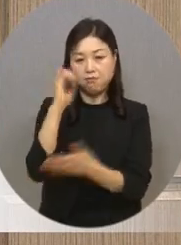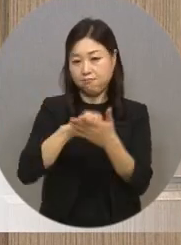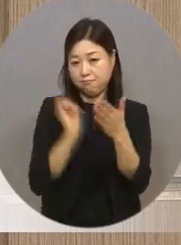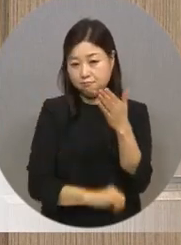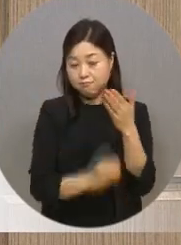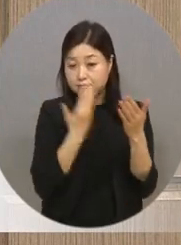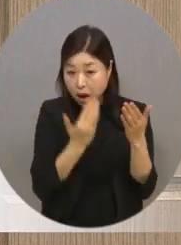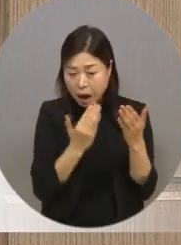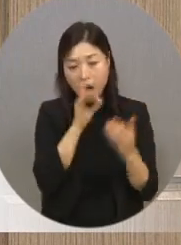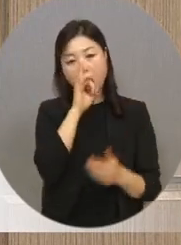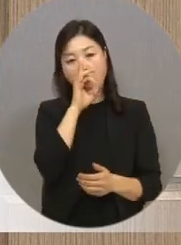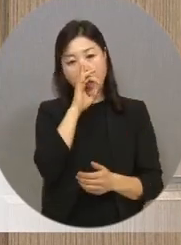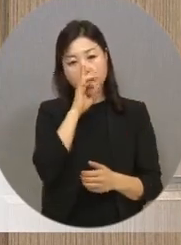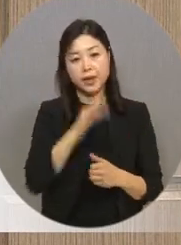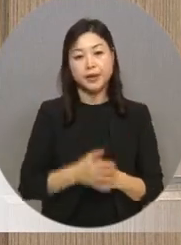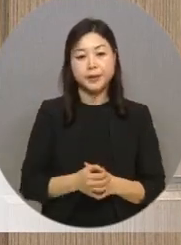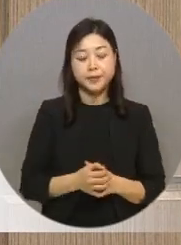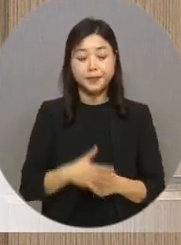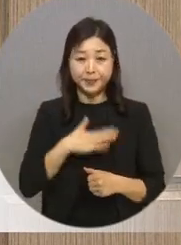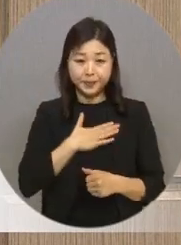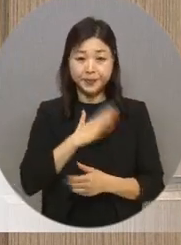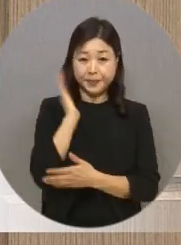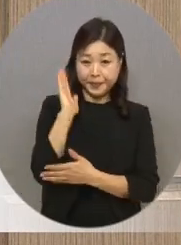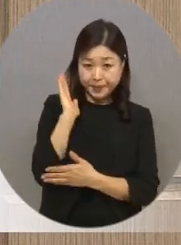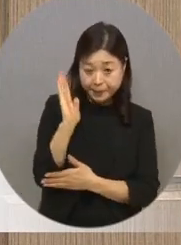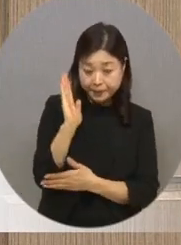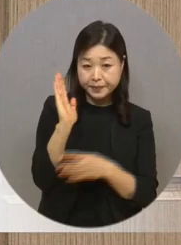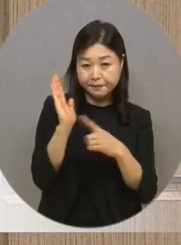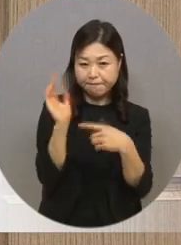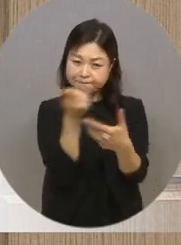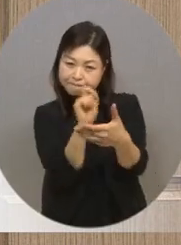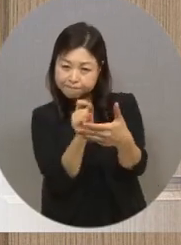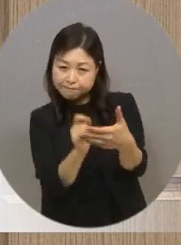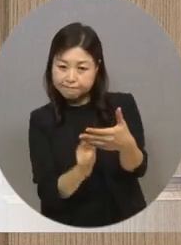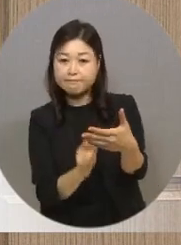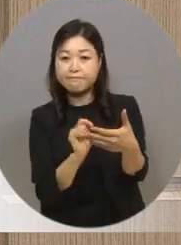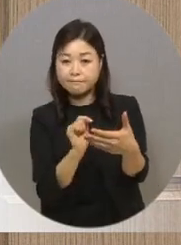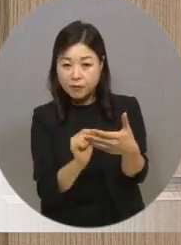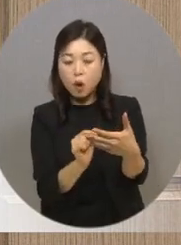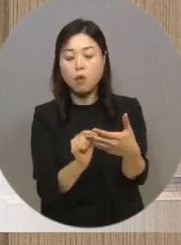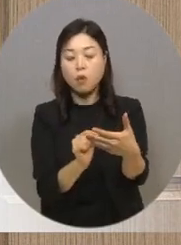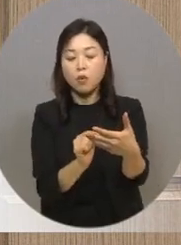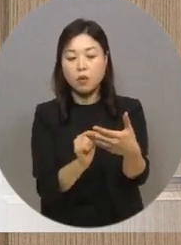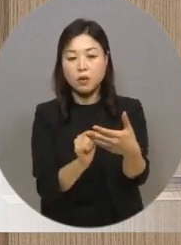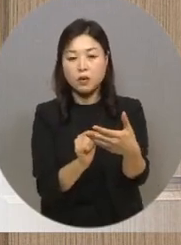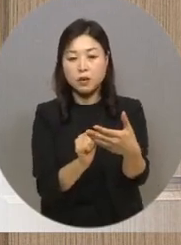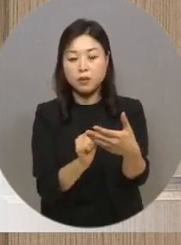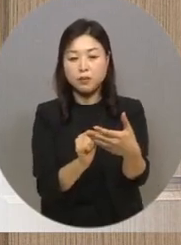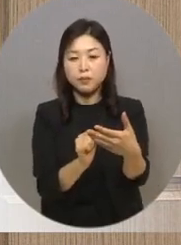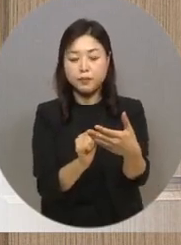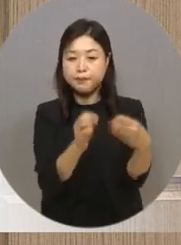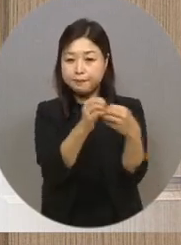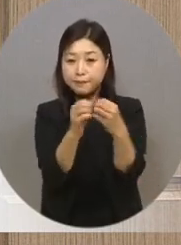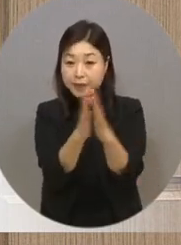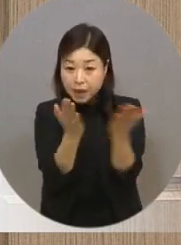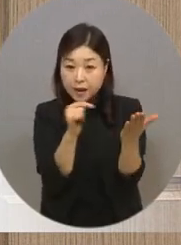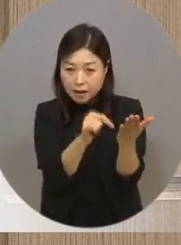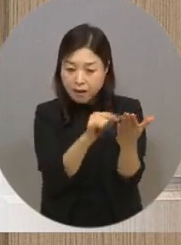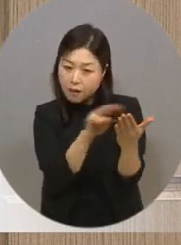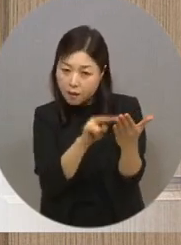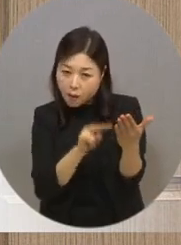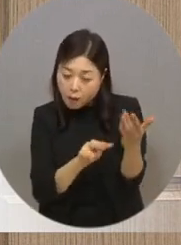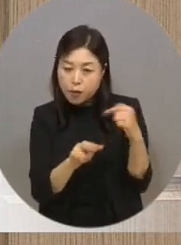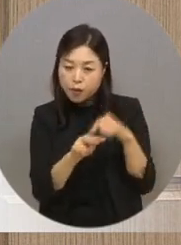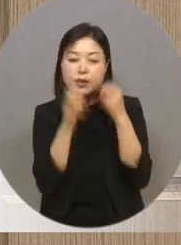없잖아요. 그러니까 자기 이야기를 이렇게 풀면서 또 이렇게 문학적으로 재해석하는